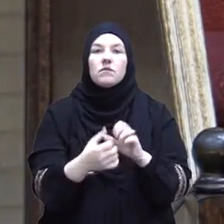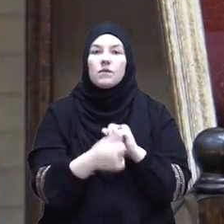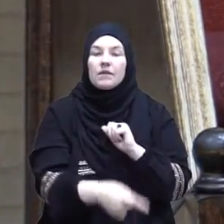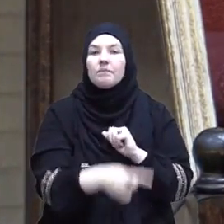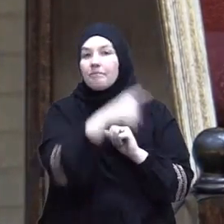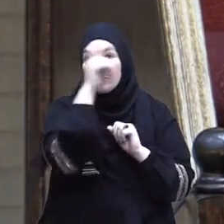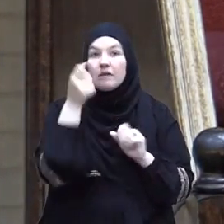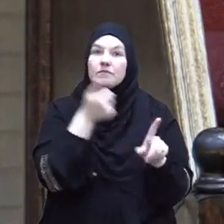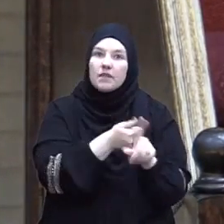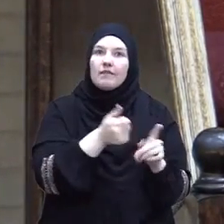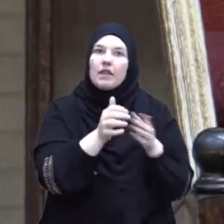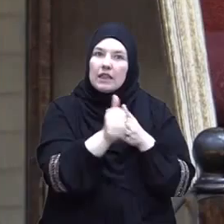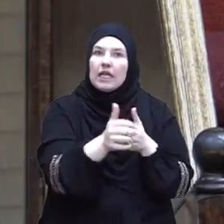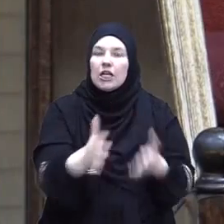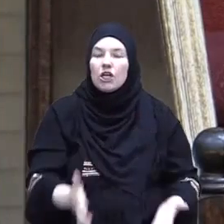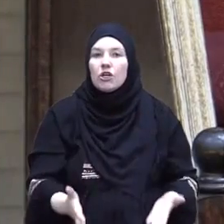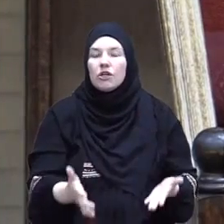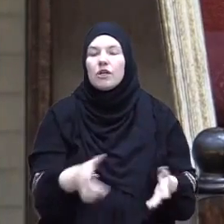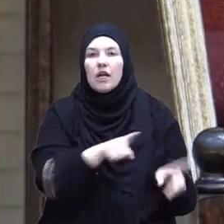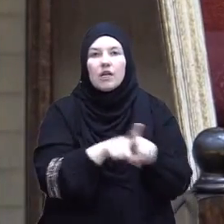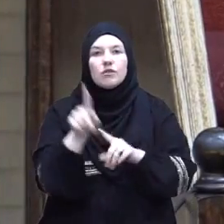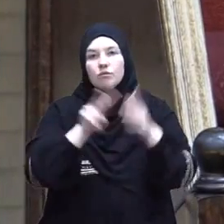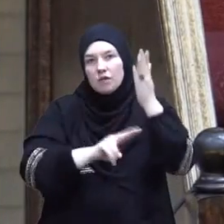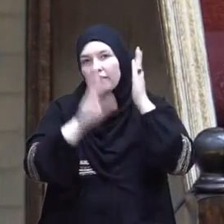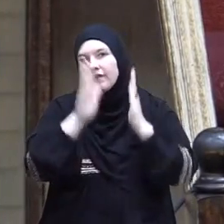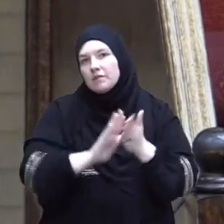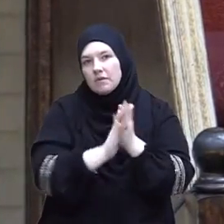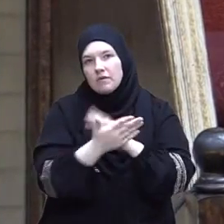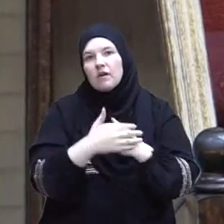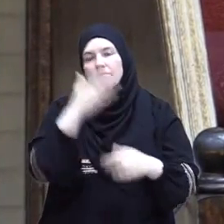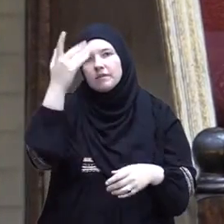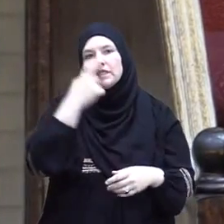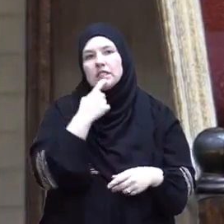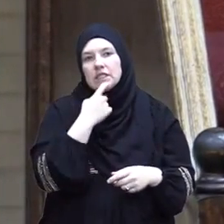he is the leader. As the Prophet ﷺ says,